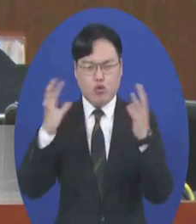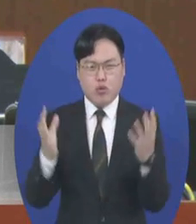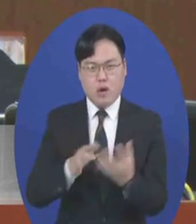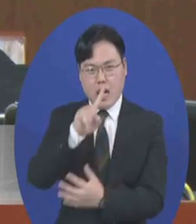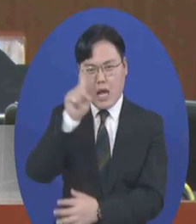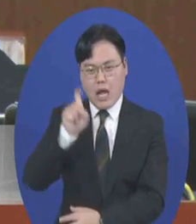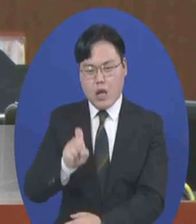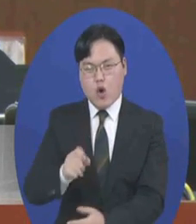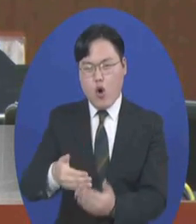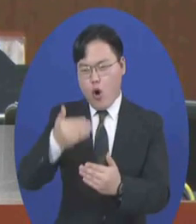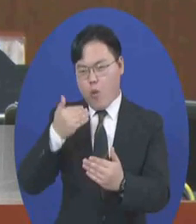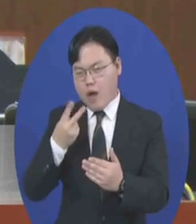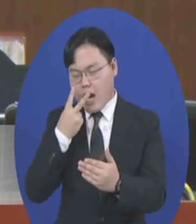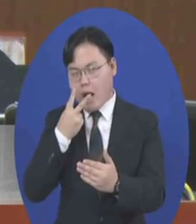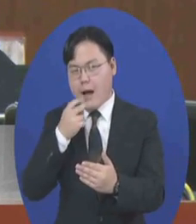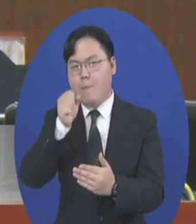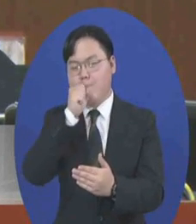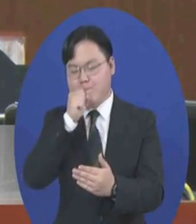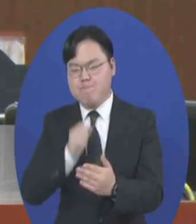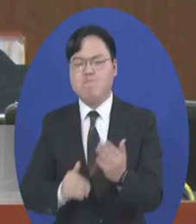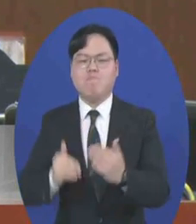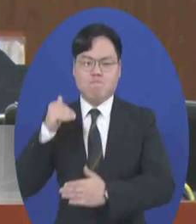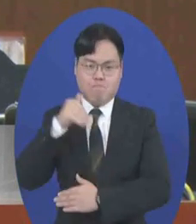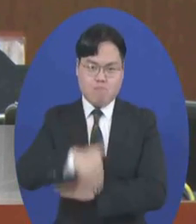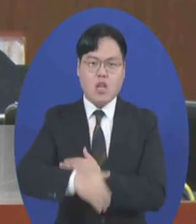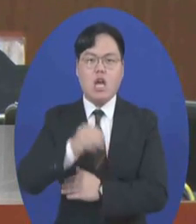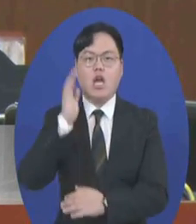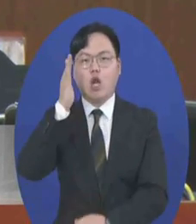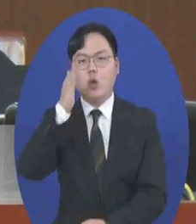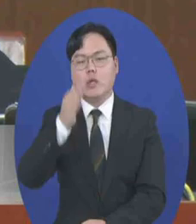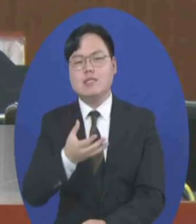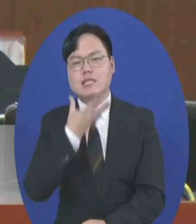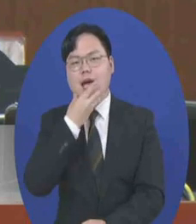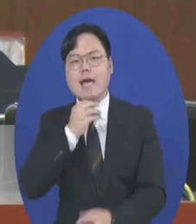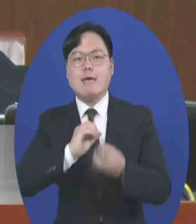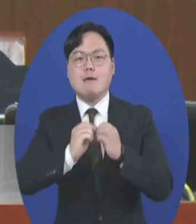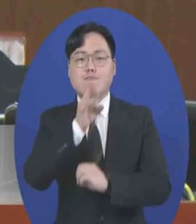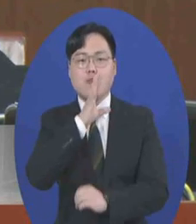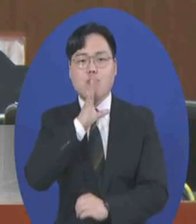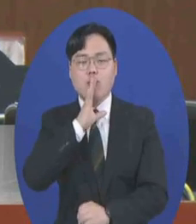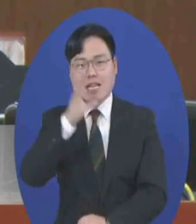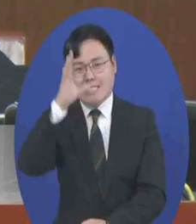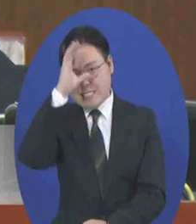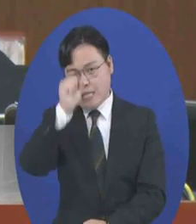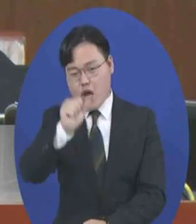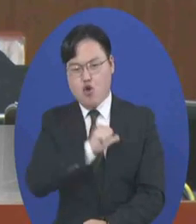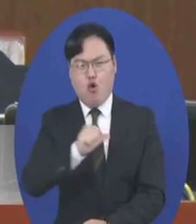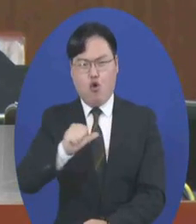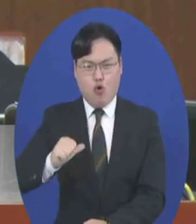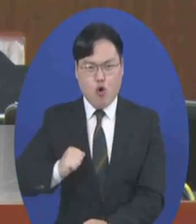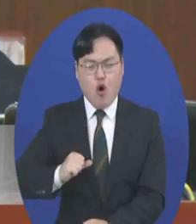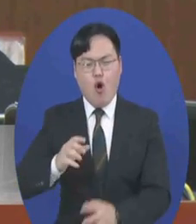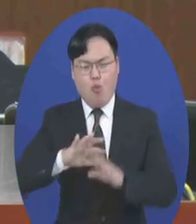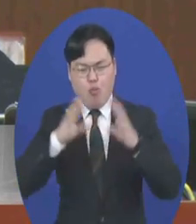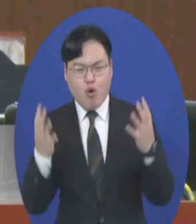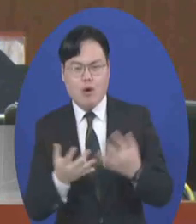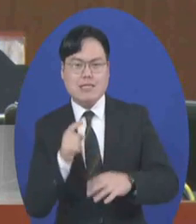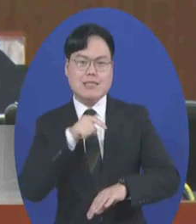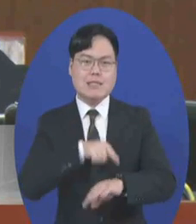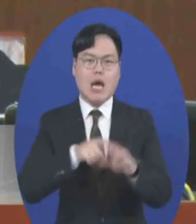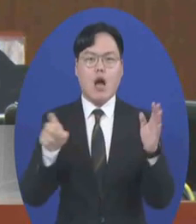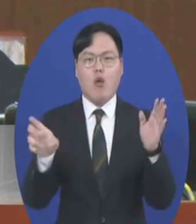хувьд өнгөрснөө дүгнээд ирээдүг илүү тэм шинээр эхлэхийн тулд Ерөнхий сайдын хувьд бас би өөрөө шалтгааллах бүх цаг, бүх